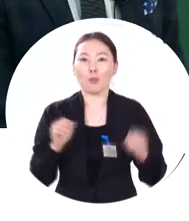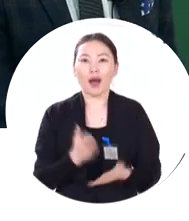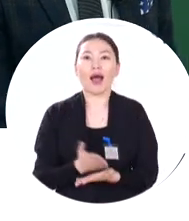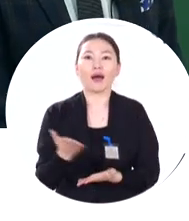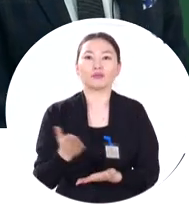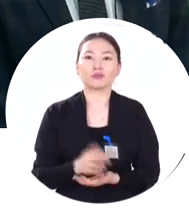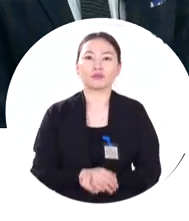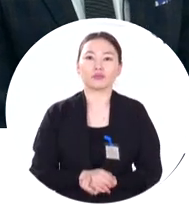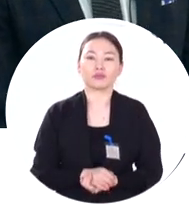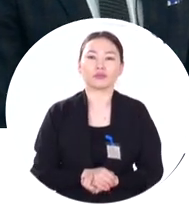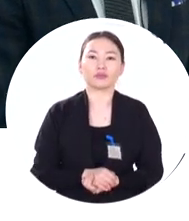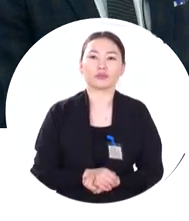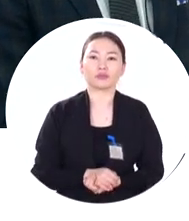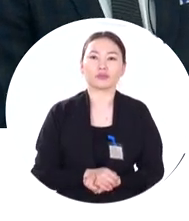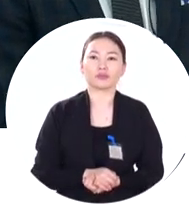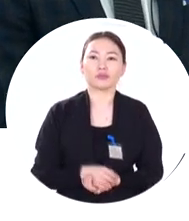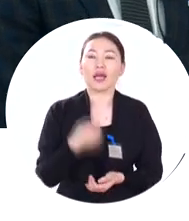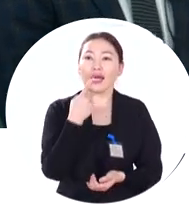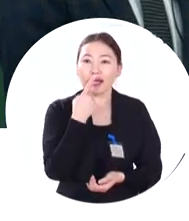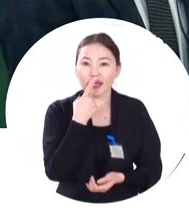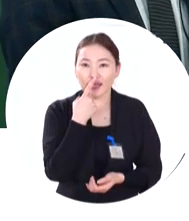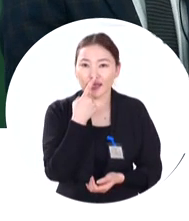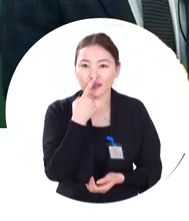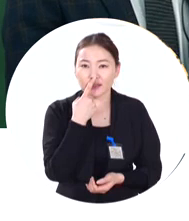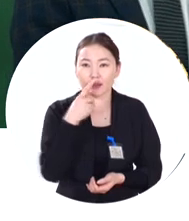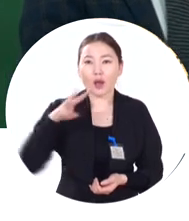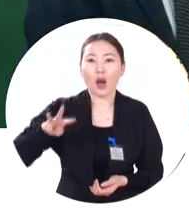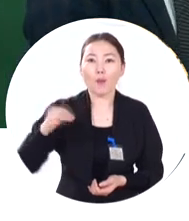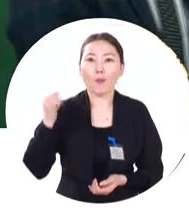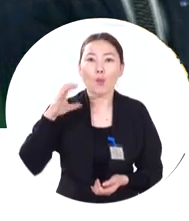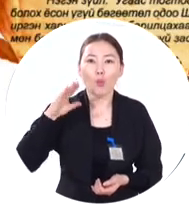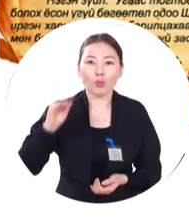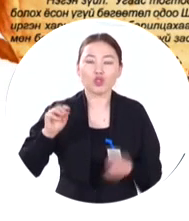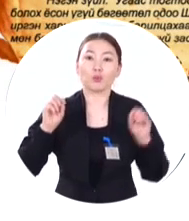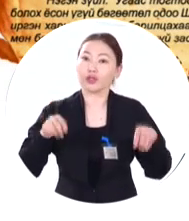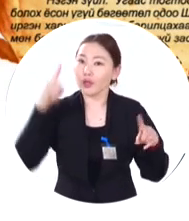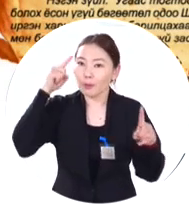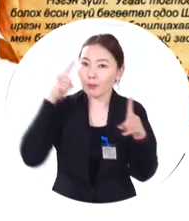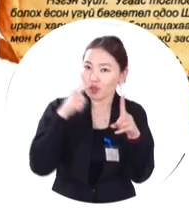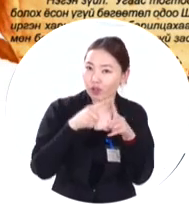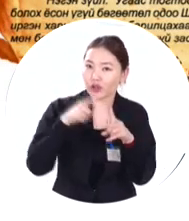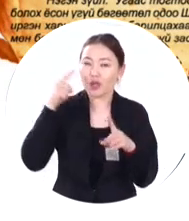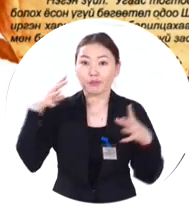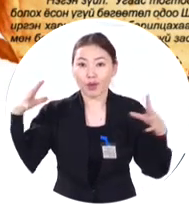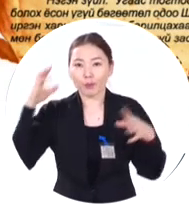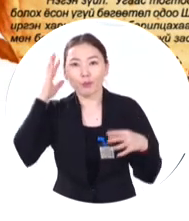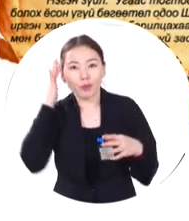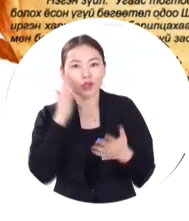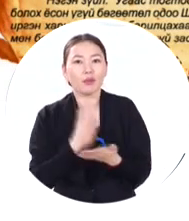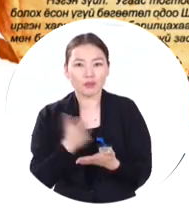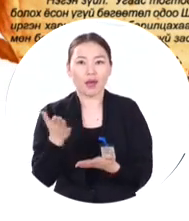зорилготой, эдийн засгийн хувьд бүхий чадахын шавхах зорилготой тийм бодлого байсан байгаа. За энэхүү бодлогыг хэрхэн хүлээж авсан